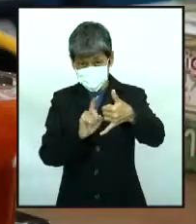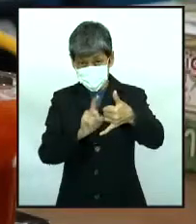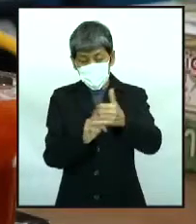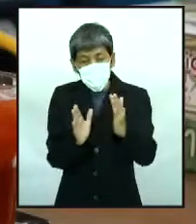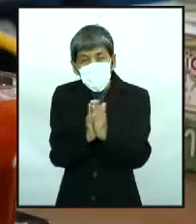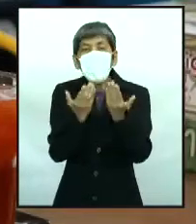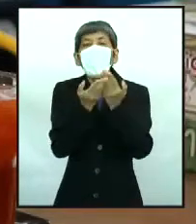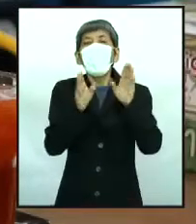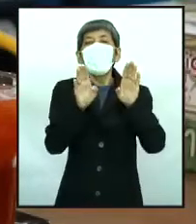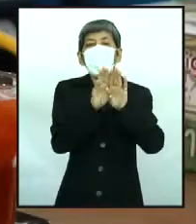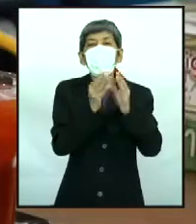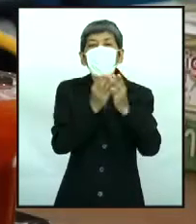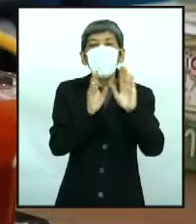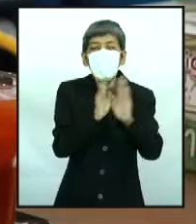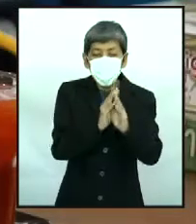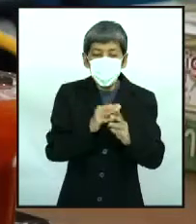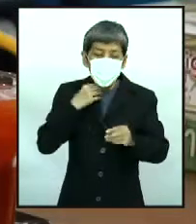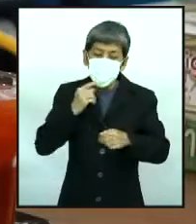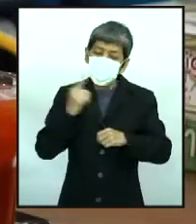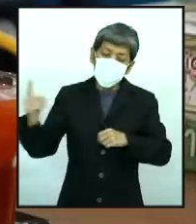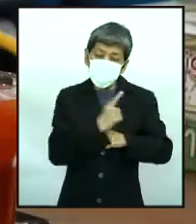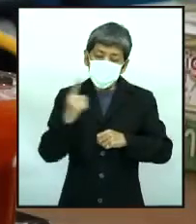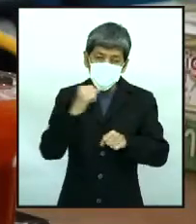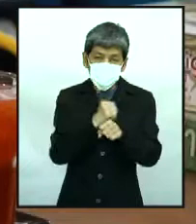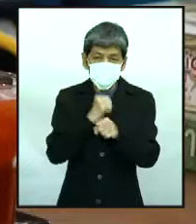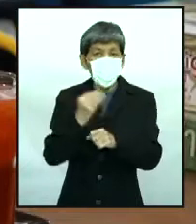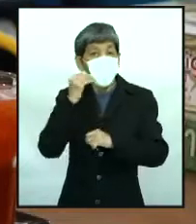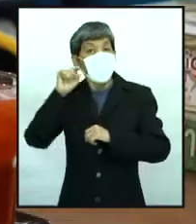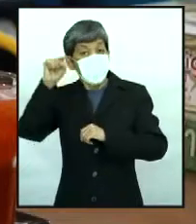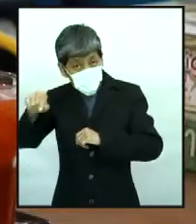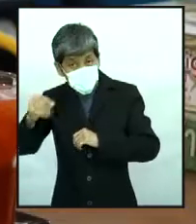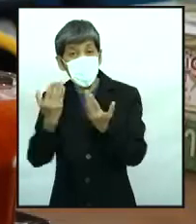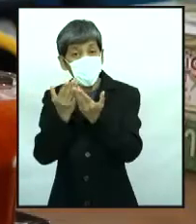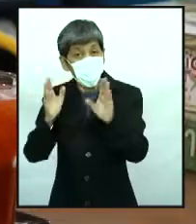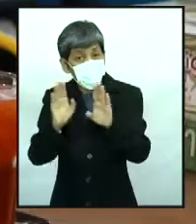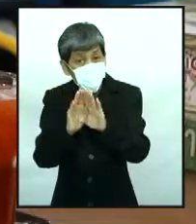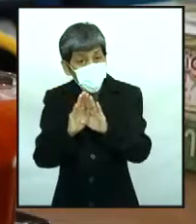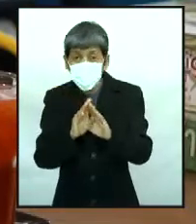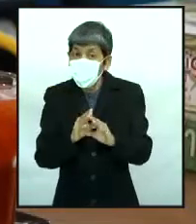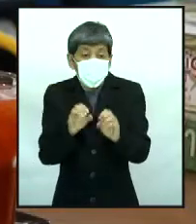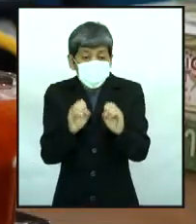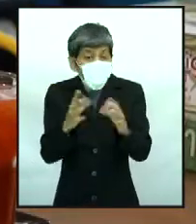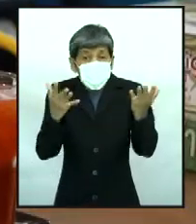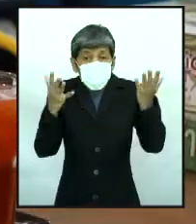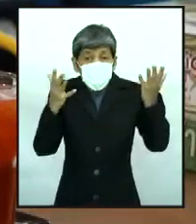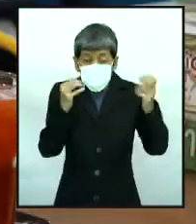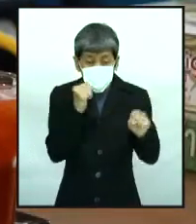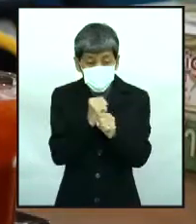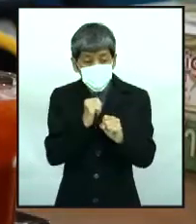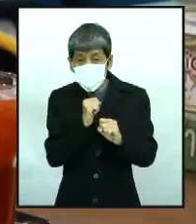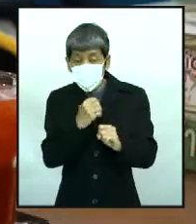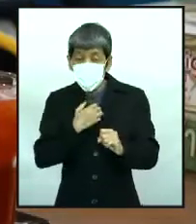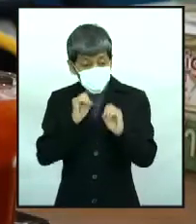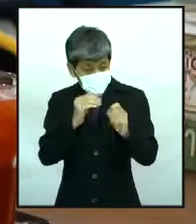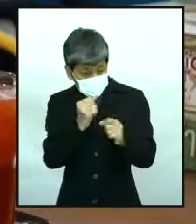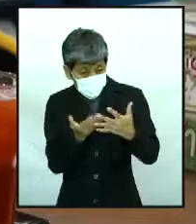ยู่กับครอบครัวหรือเด็กไปกับที่ไม่ได้อยู่ประจำพอเราสอนไปแล้วเนี่ยถ้าไปที่บ้านครอบครัวไม่สอนต่อหรือว่าไม่ต่อยอดจาก